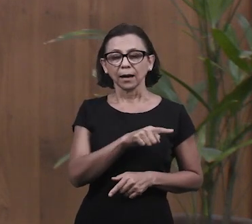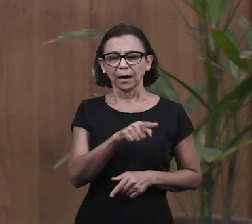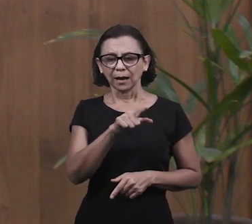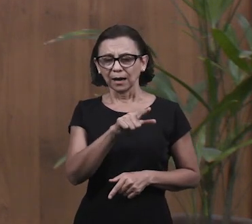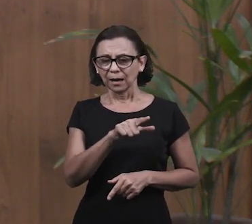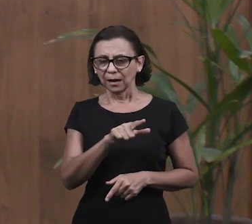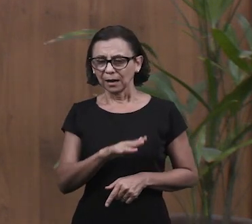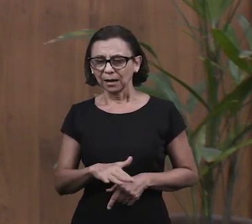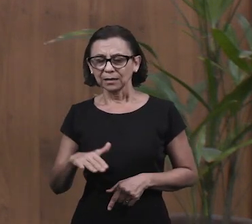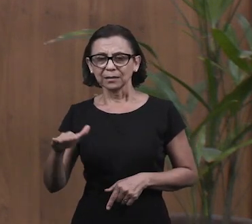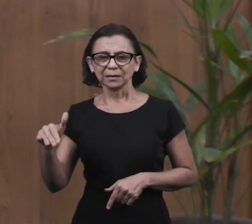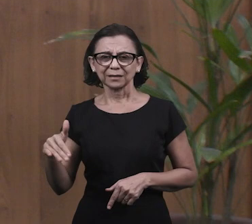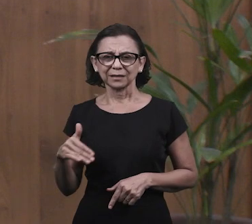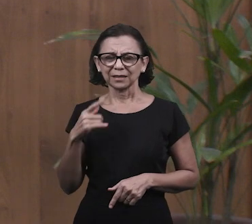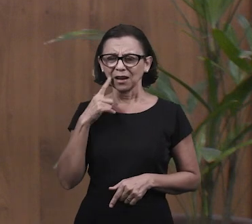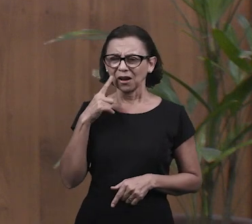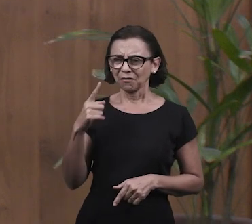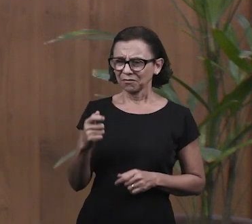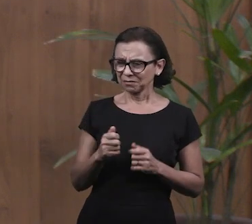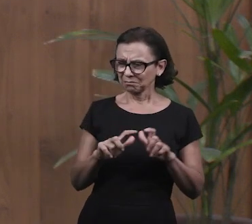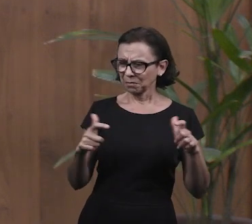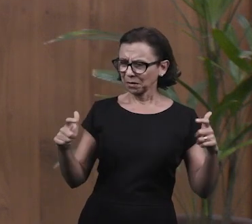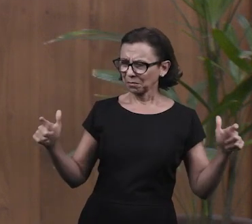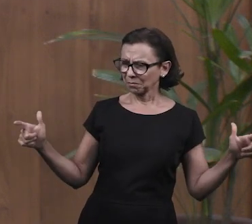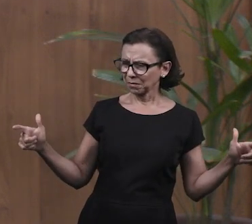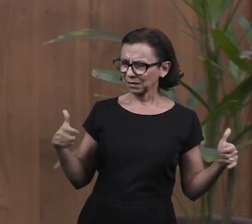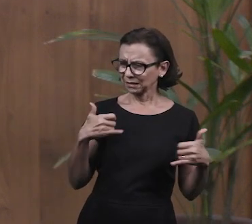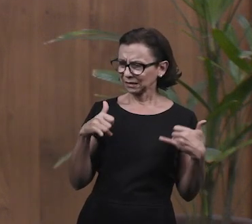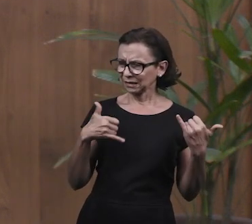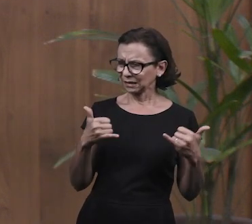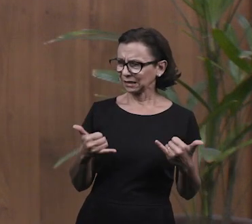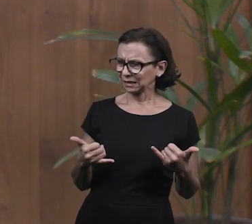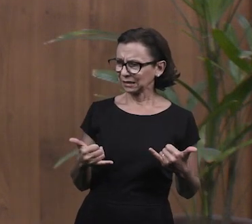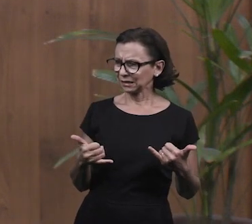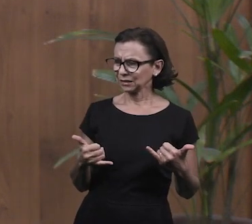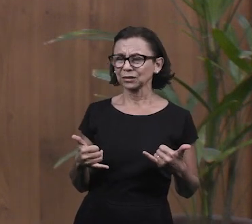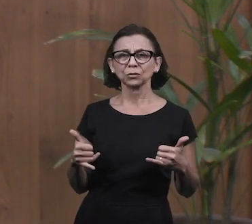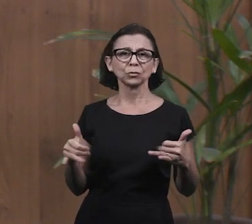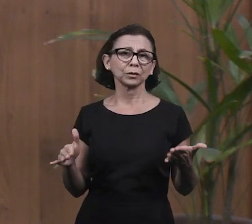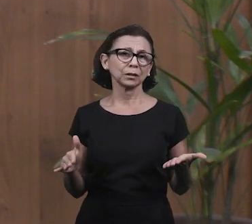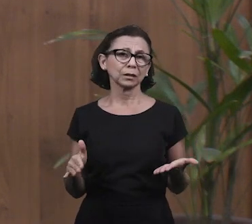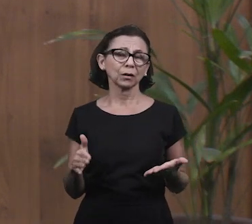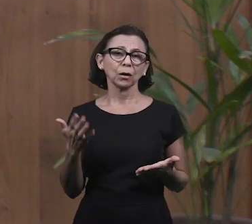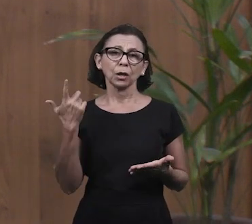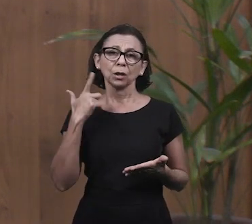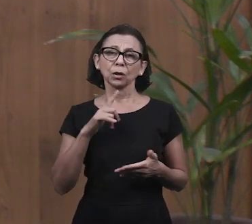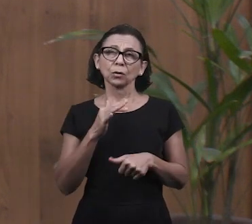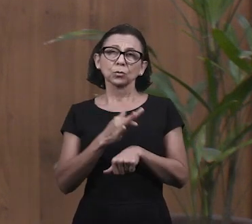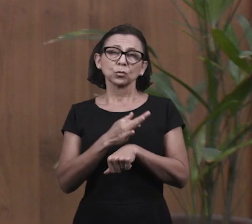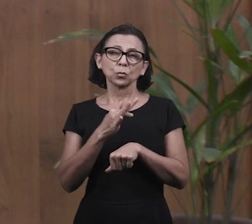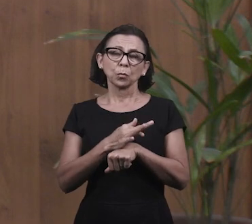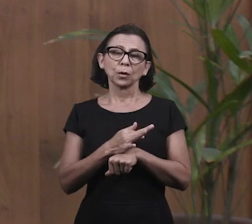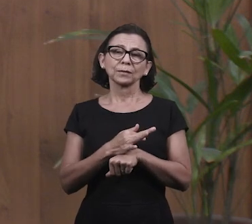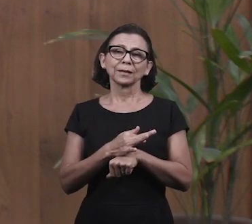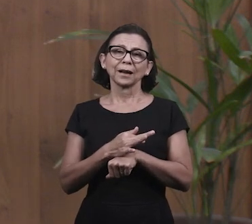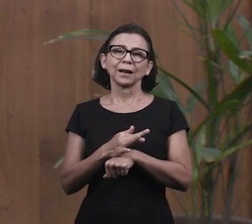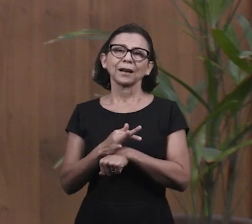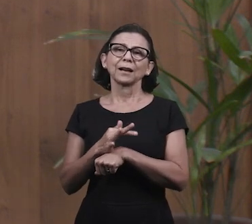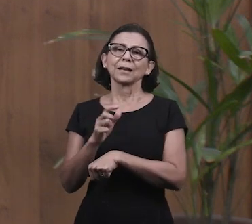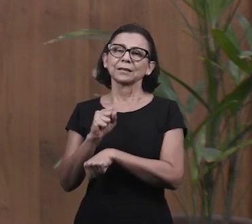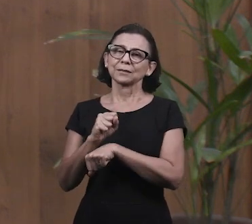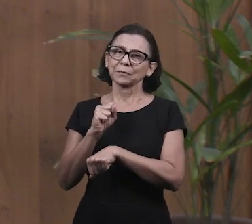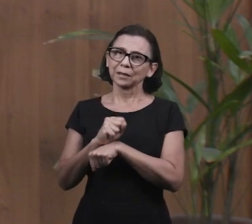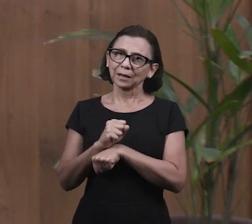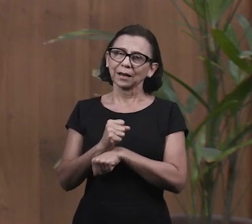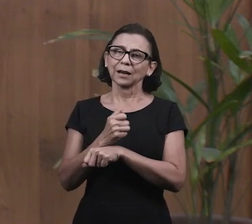stimulés au jeu, donc ils sont moins frustrés. Donc les enfants